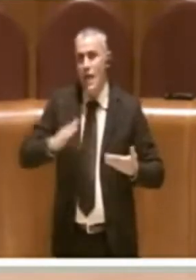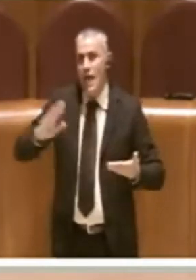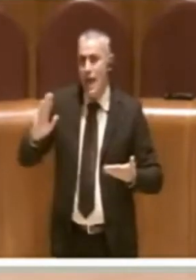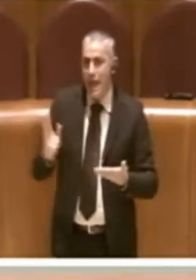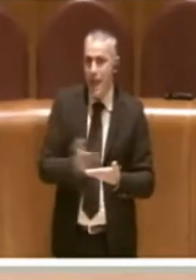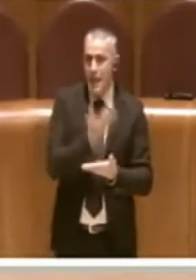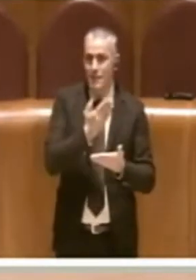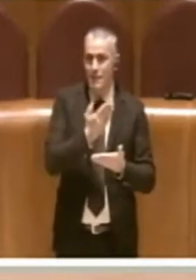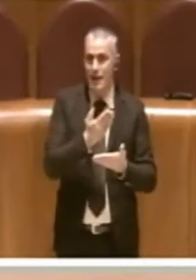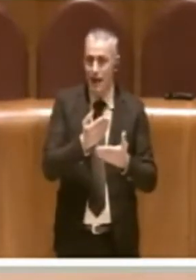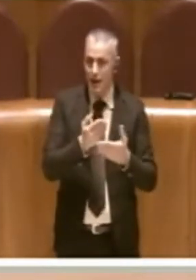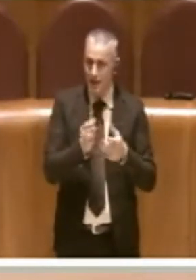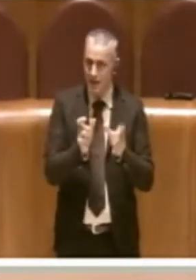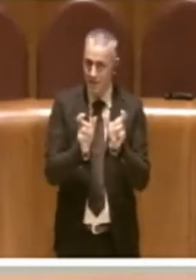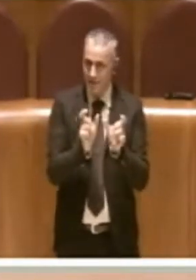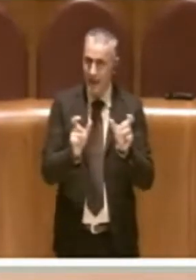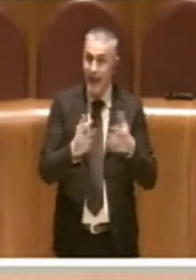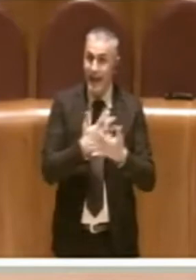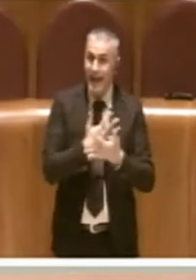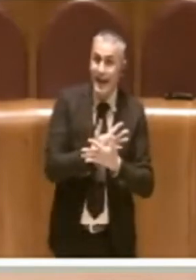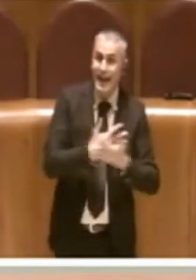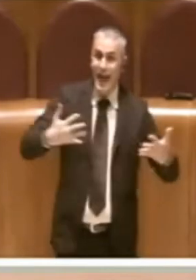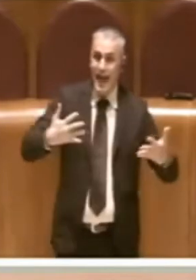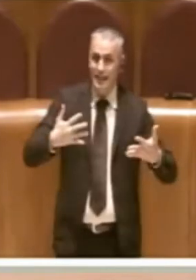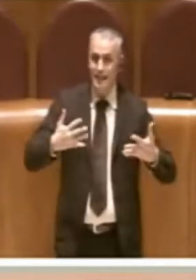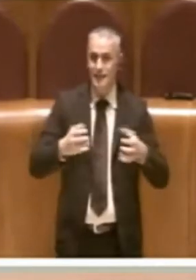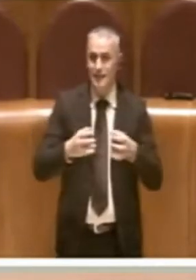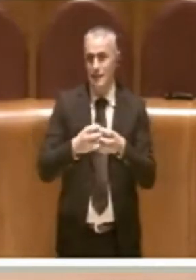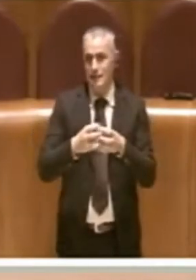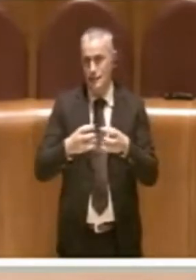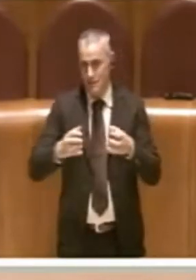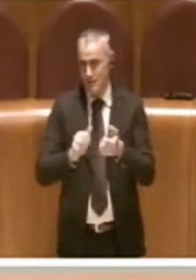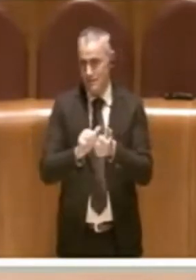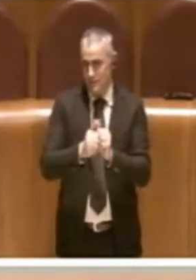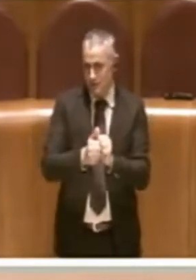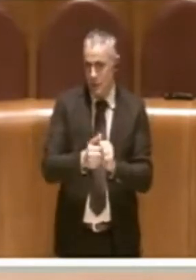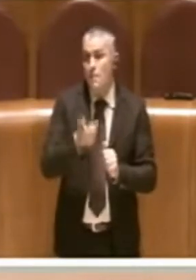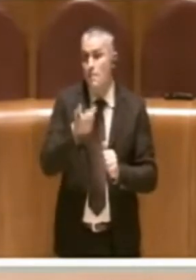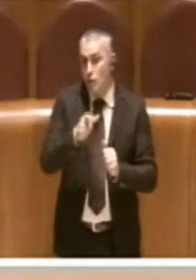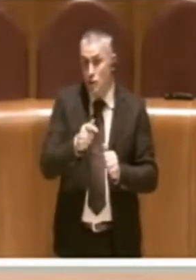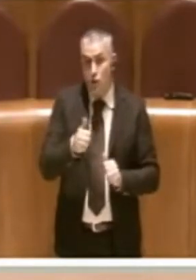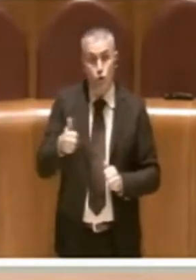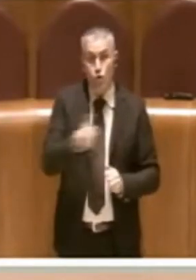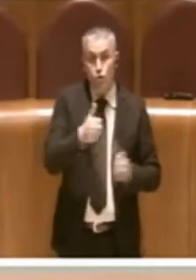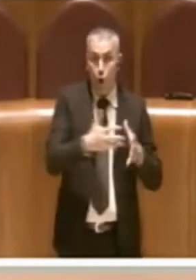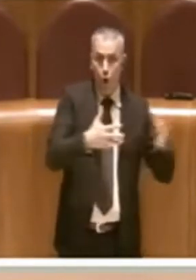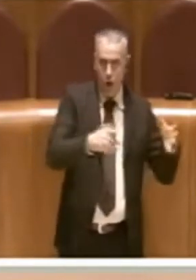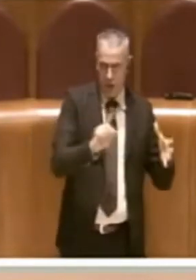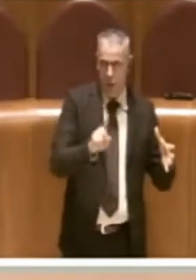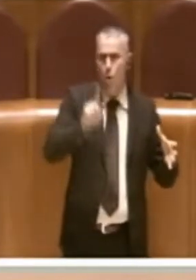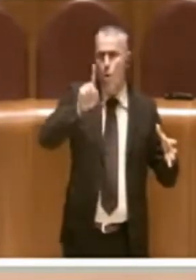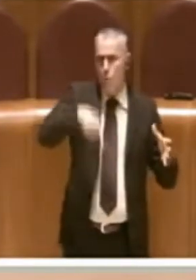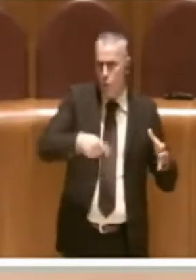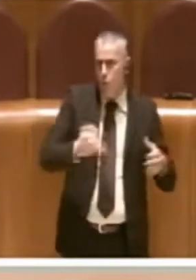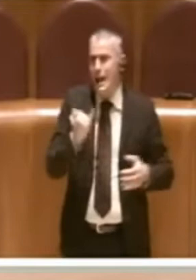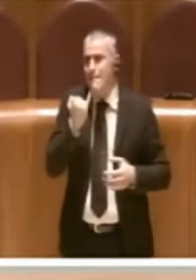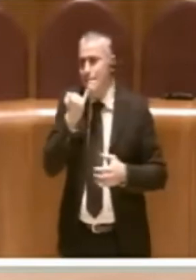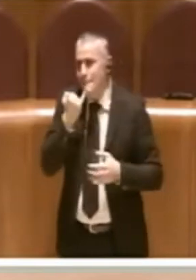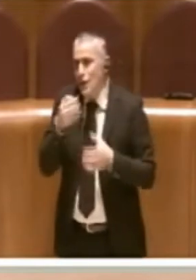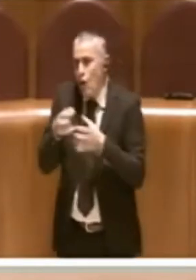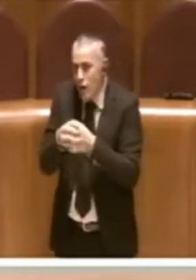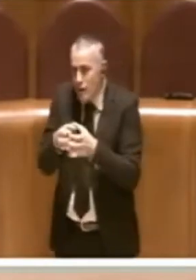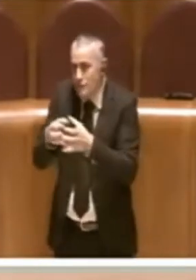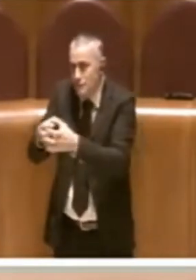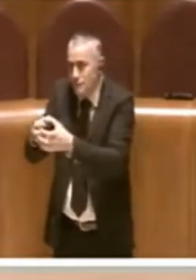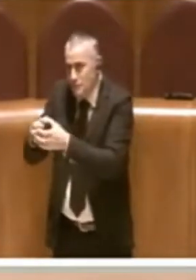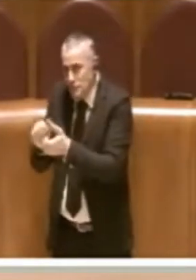riferimento ai grandi impianti sportivi, in quanto anche i piccoli impianti sportivi faranno parte di